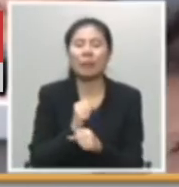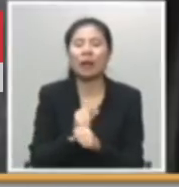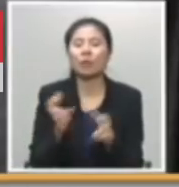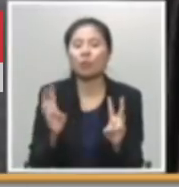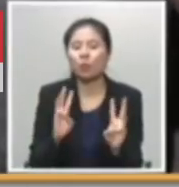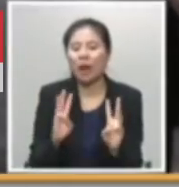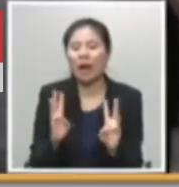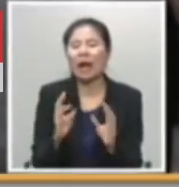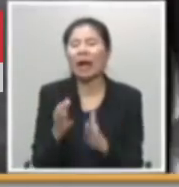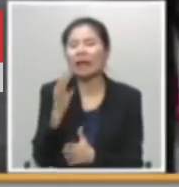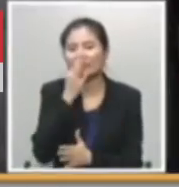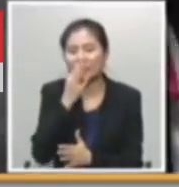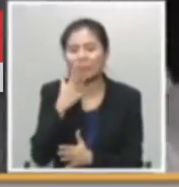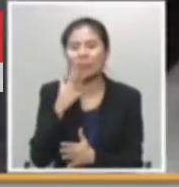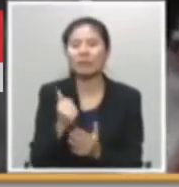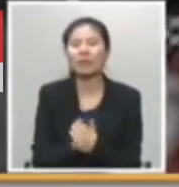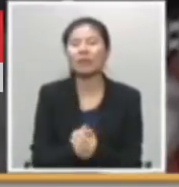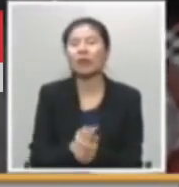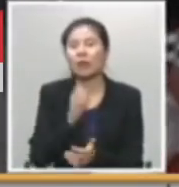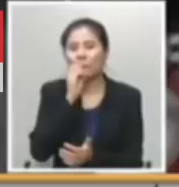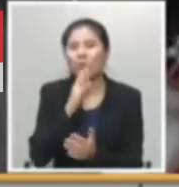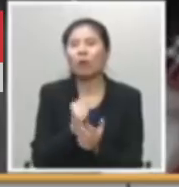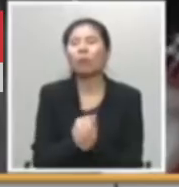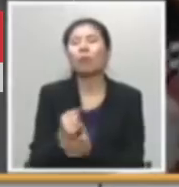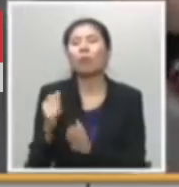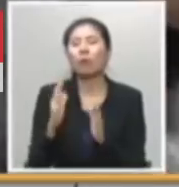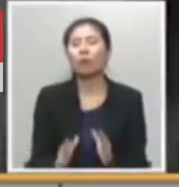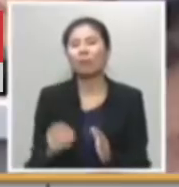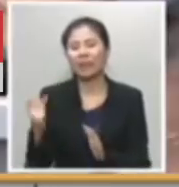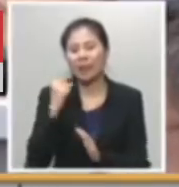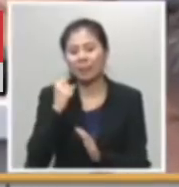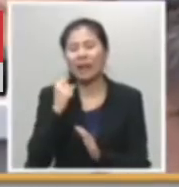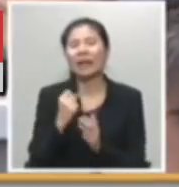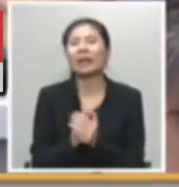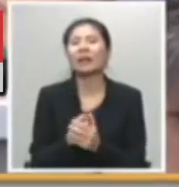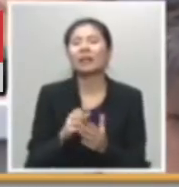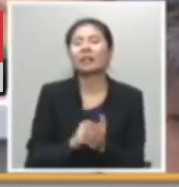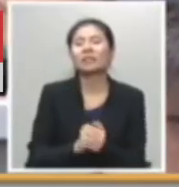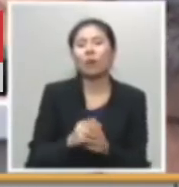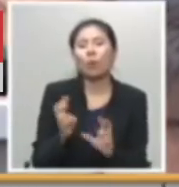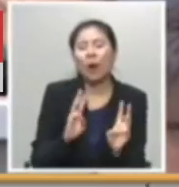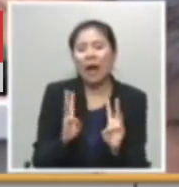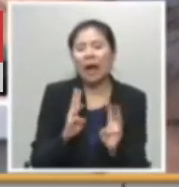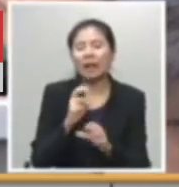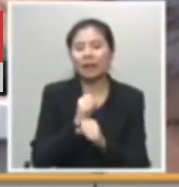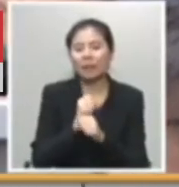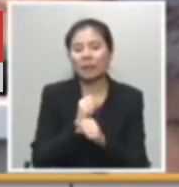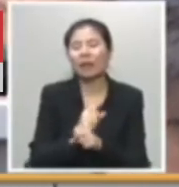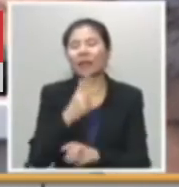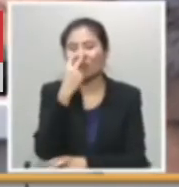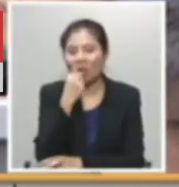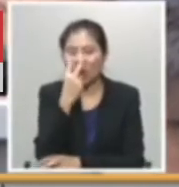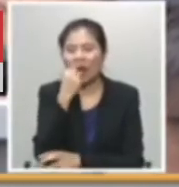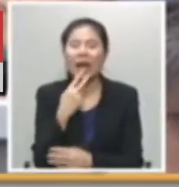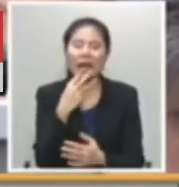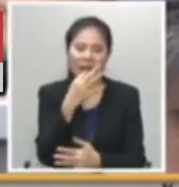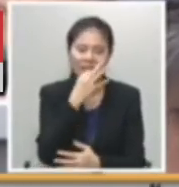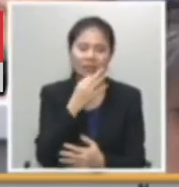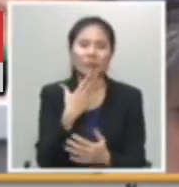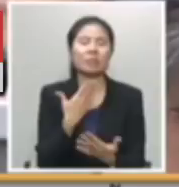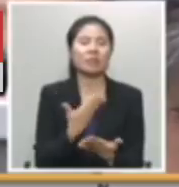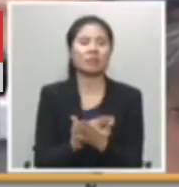ว่าเมื่อไหร่ผู้มีอำนาจจะตกงานมั่งเพราะเขาตกงานกันมาเยอะแยะเลยร้องห่มร้องไห้น่าสงสารมากเขาฝากผมมานะ